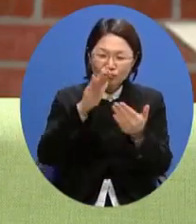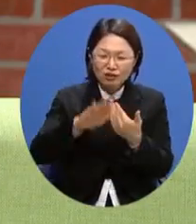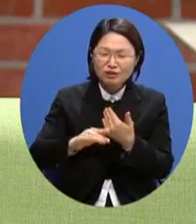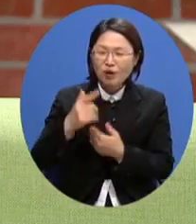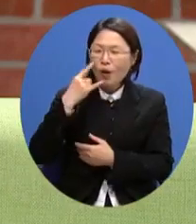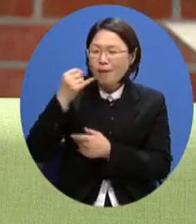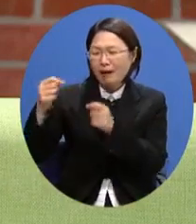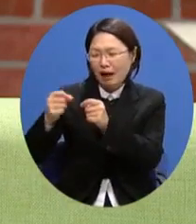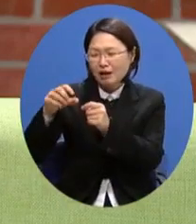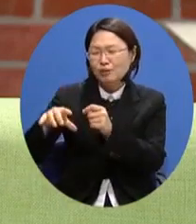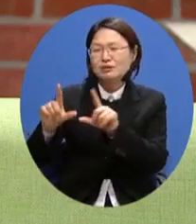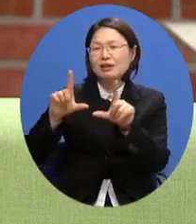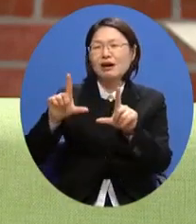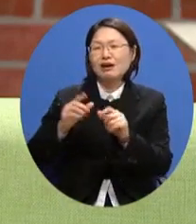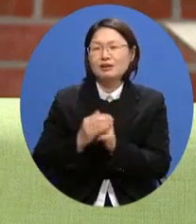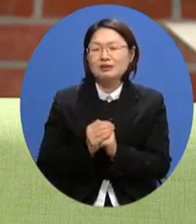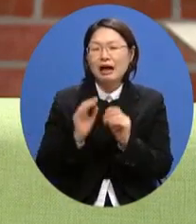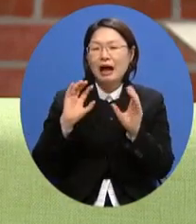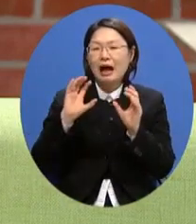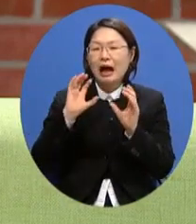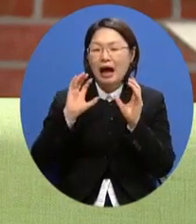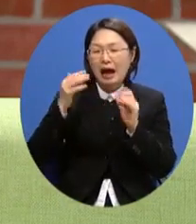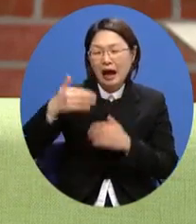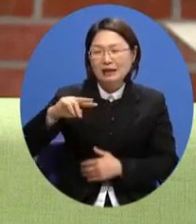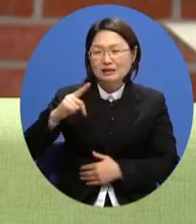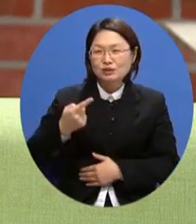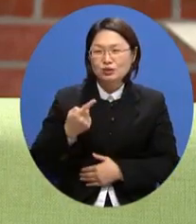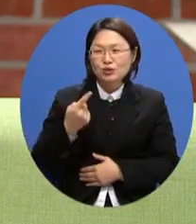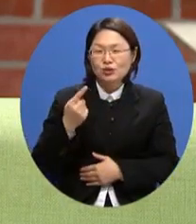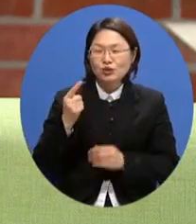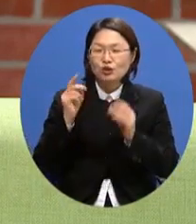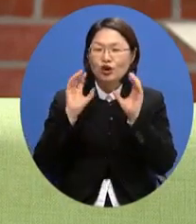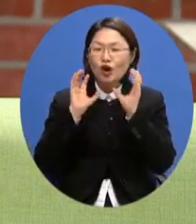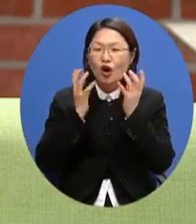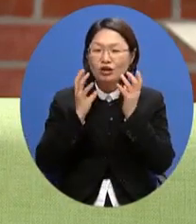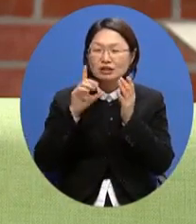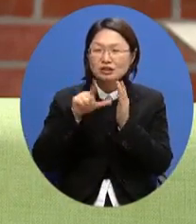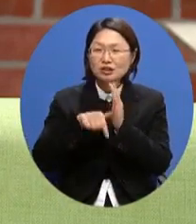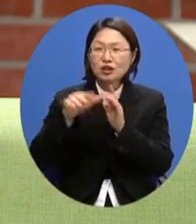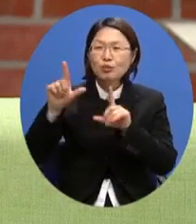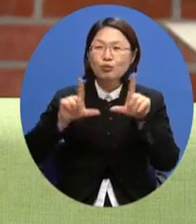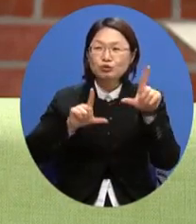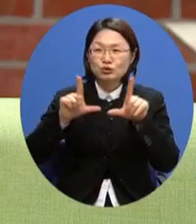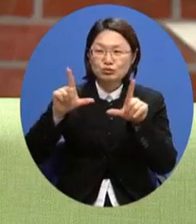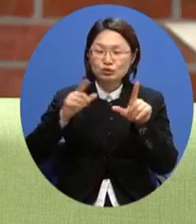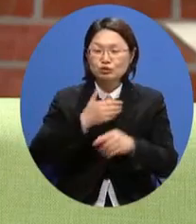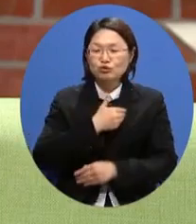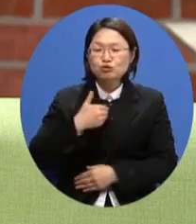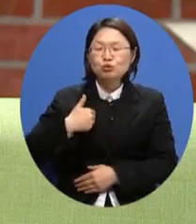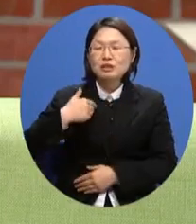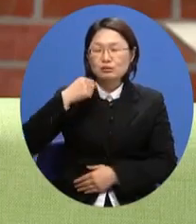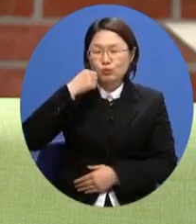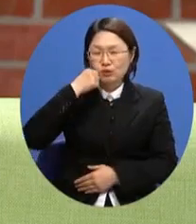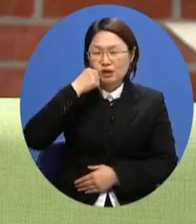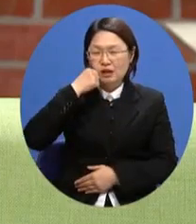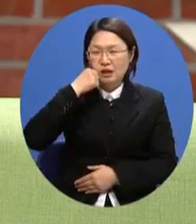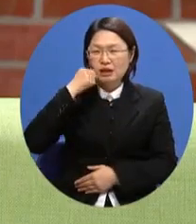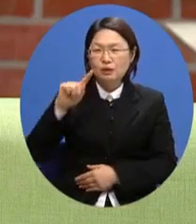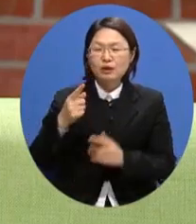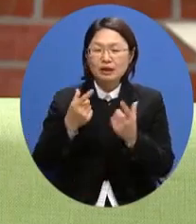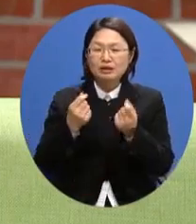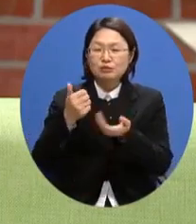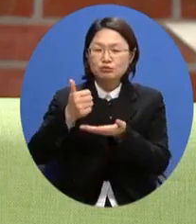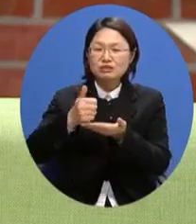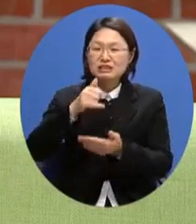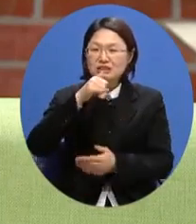계시거든요. 아직까지도 어릴 적에 유아적인 욕구를 계속 충족하지 못한 그런 부분이